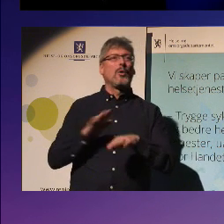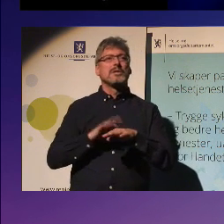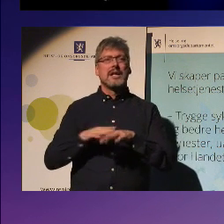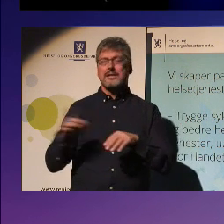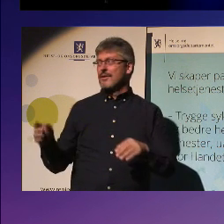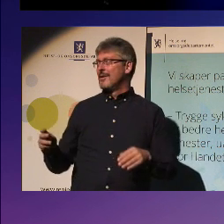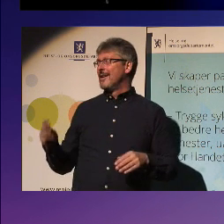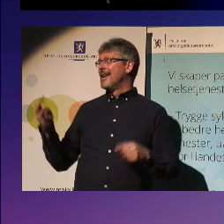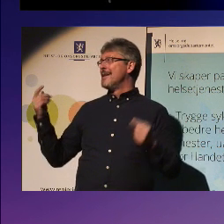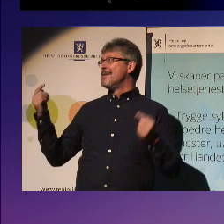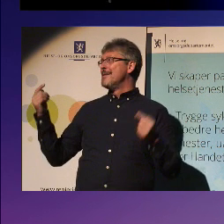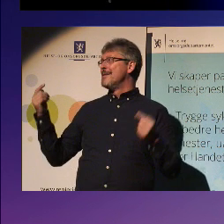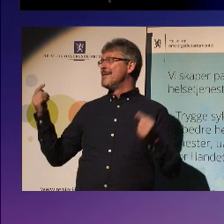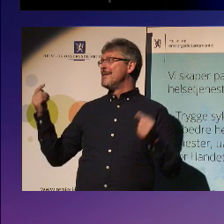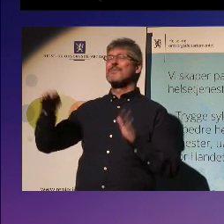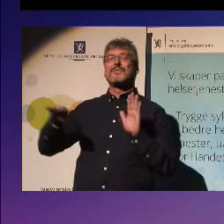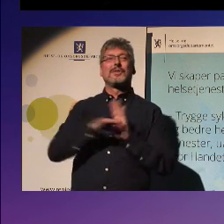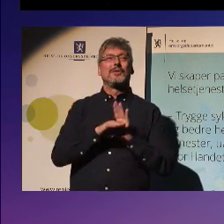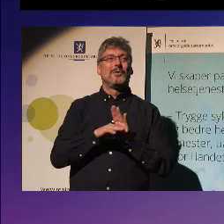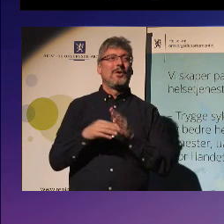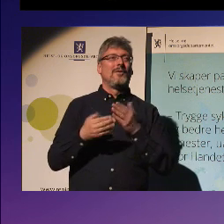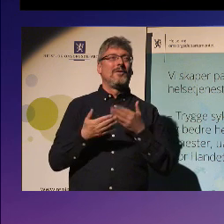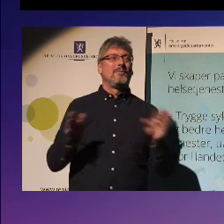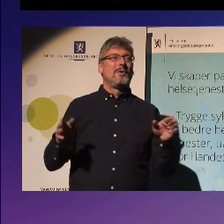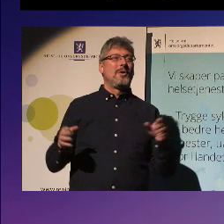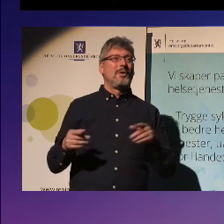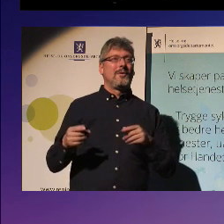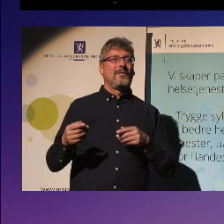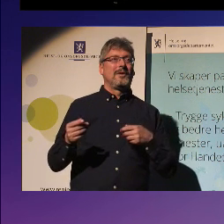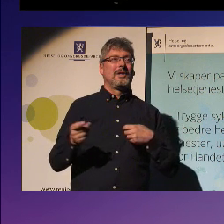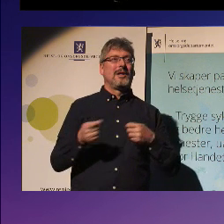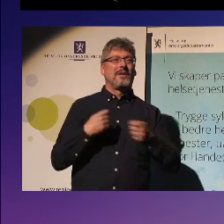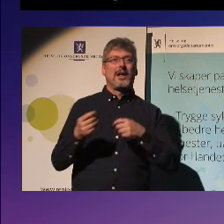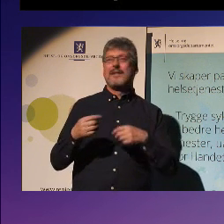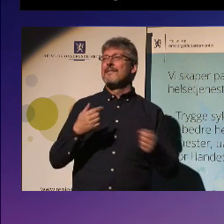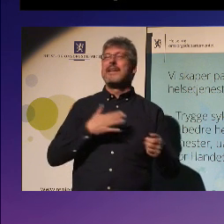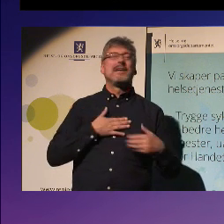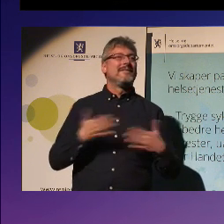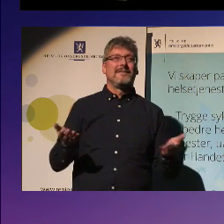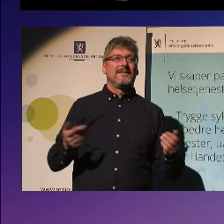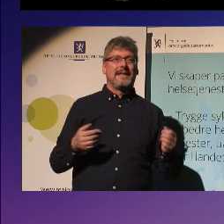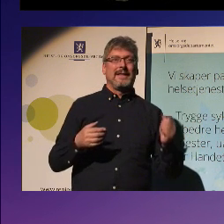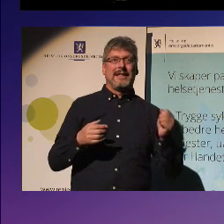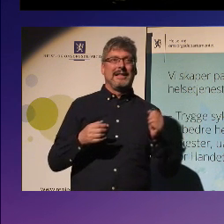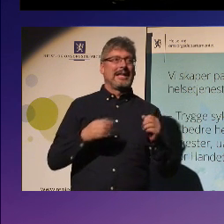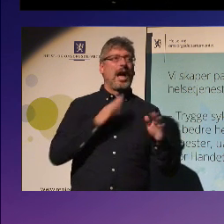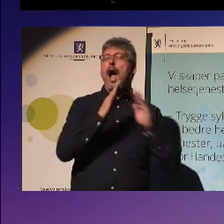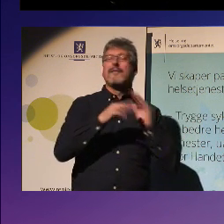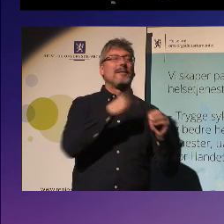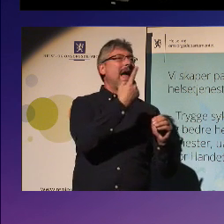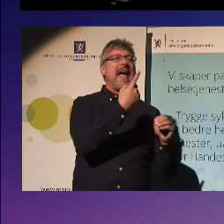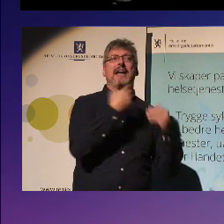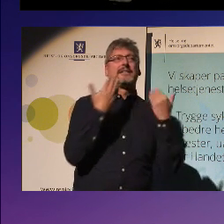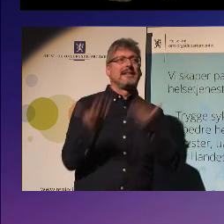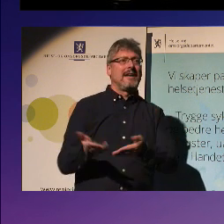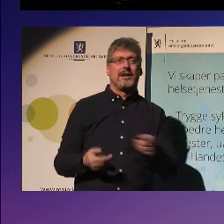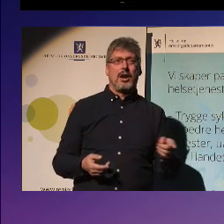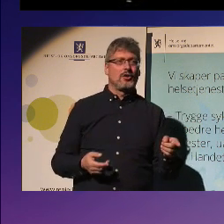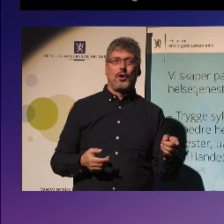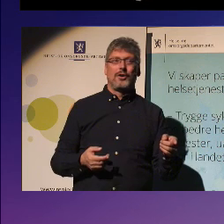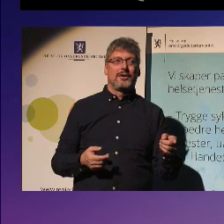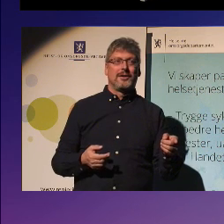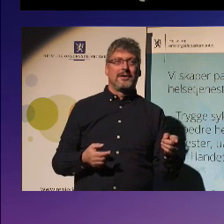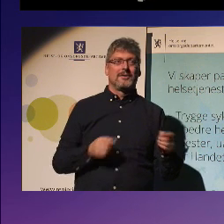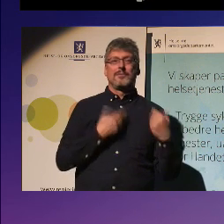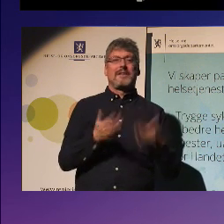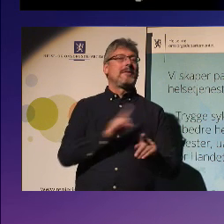om offentlig anskaffelse igjen, da, ikke sant? Som kommer og sier, altså vi ønsker ikke å inngå en avtale med en leverandør som leverer